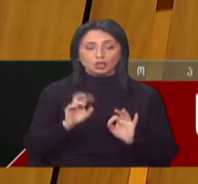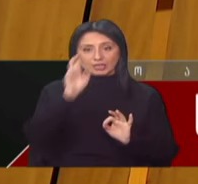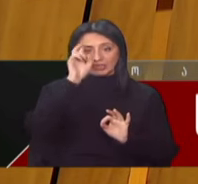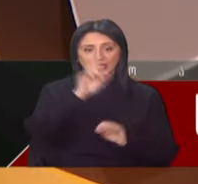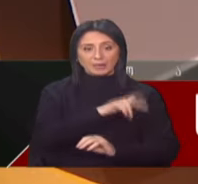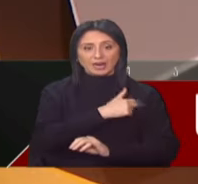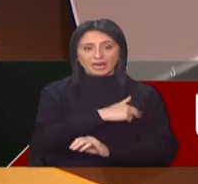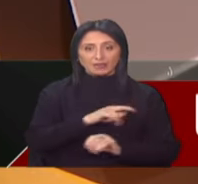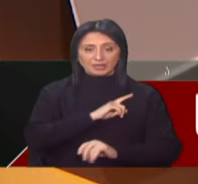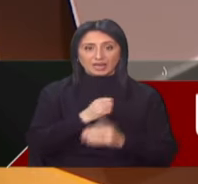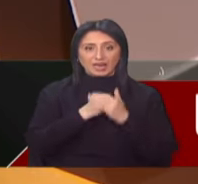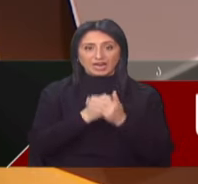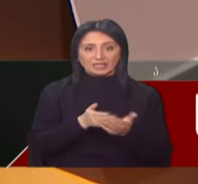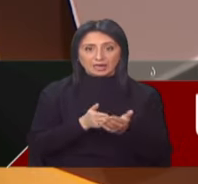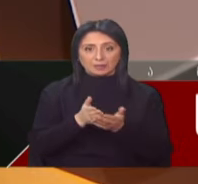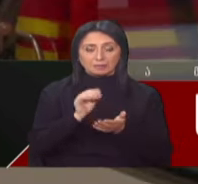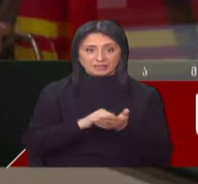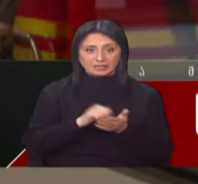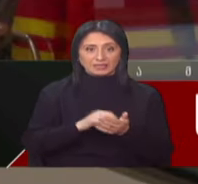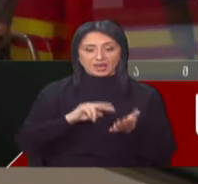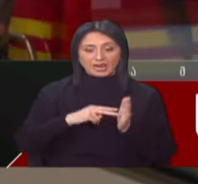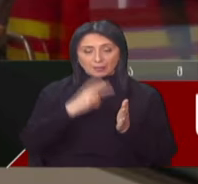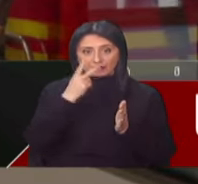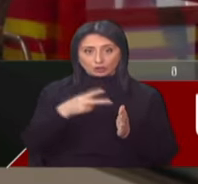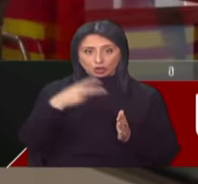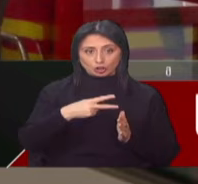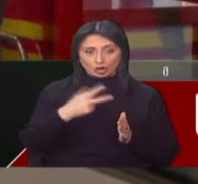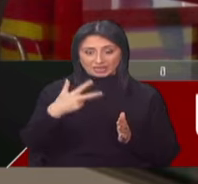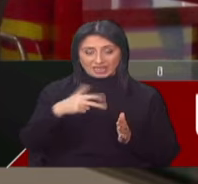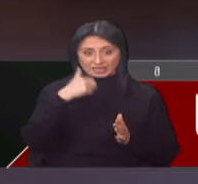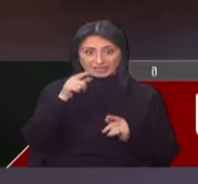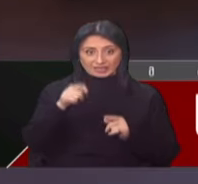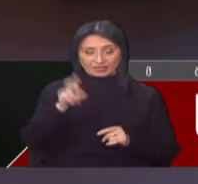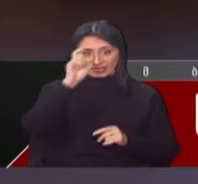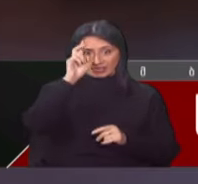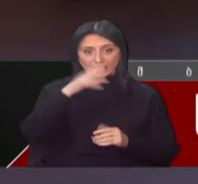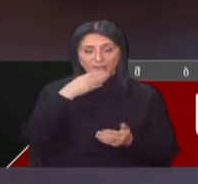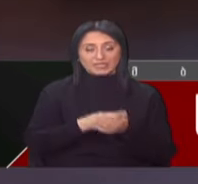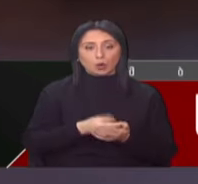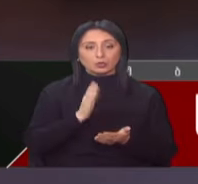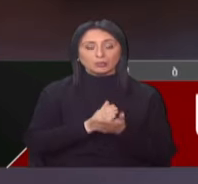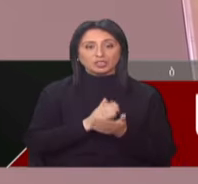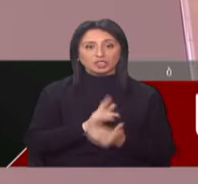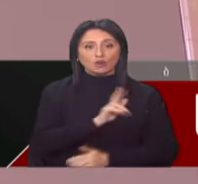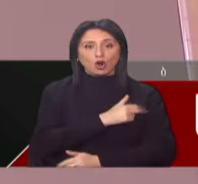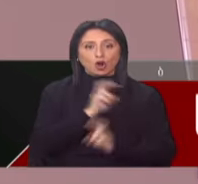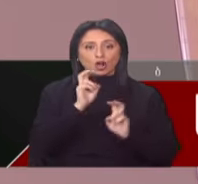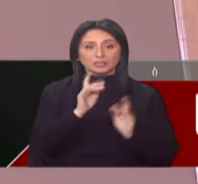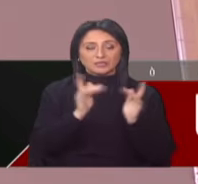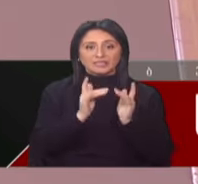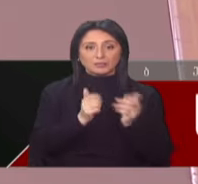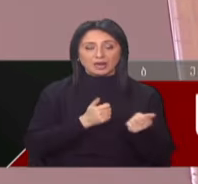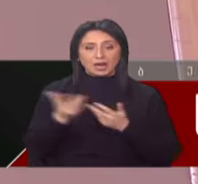სახელმწიფო კლინიკების გაძლიერების მიზეზით ხსნის. გეგმის მიხედვით 2030 წლისთვის სახელმწიფო საკუთრებაში არსებული ჰოსპიტალური